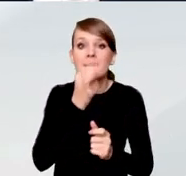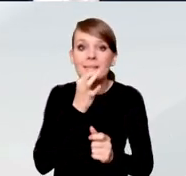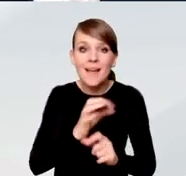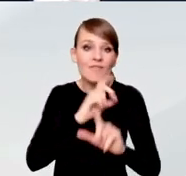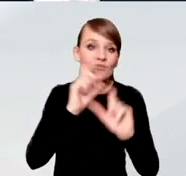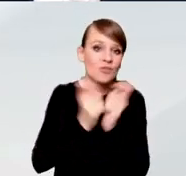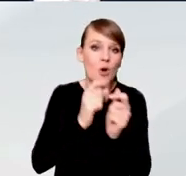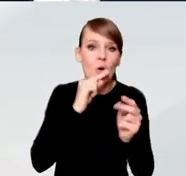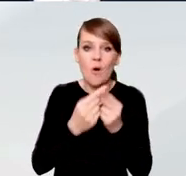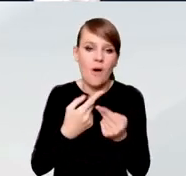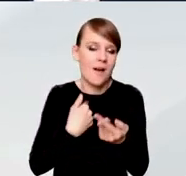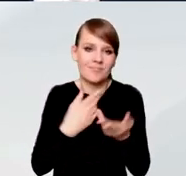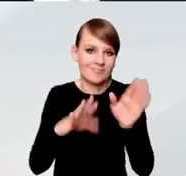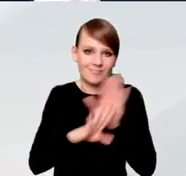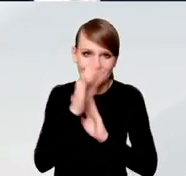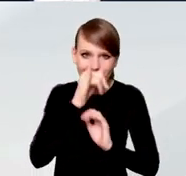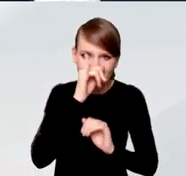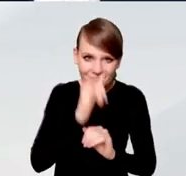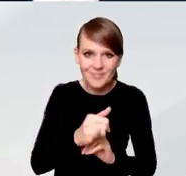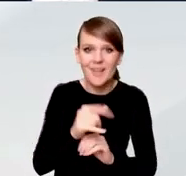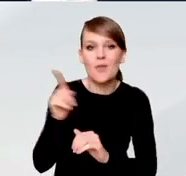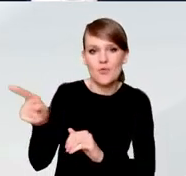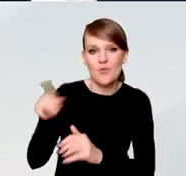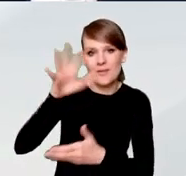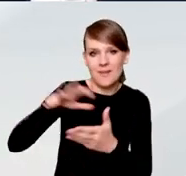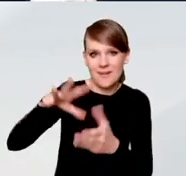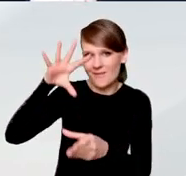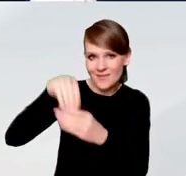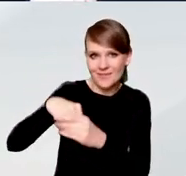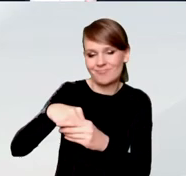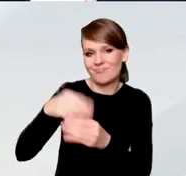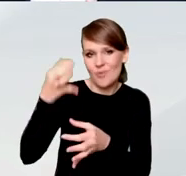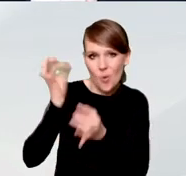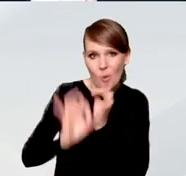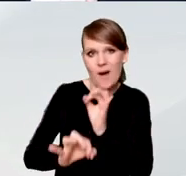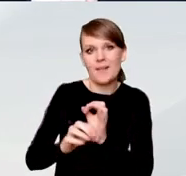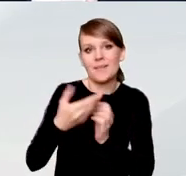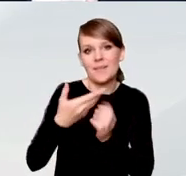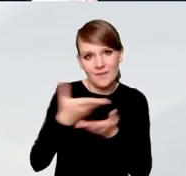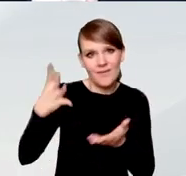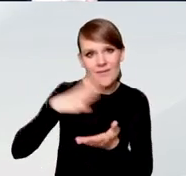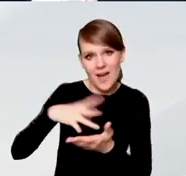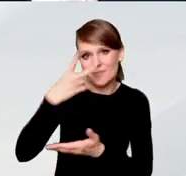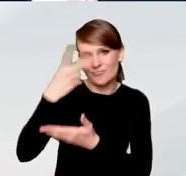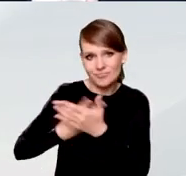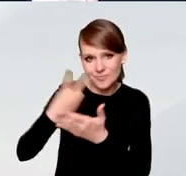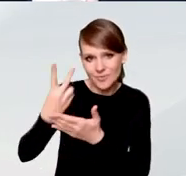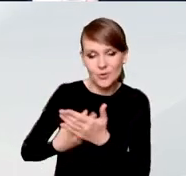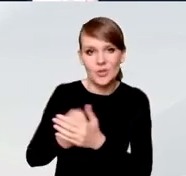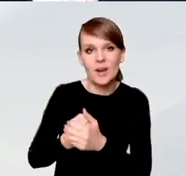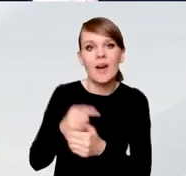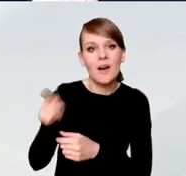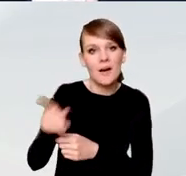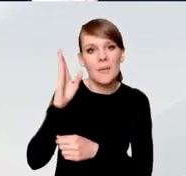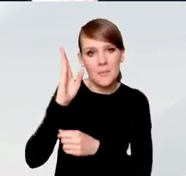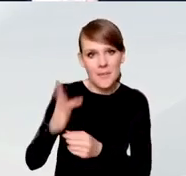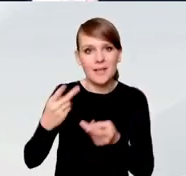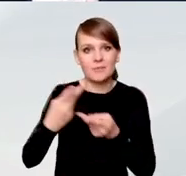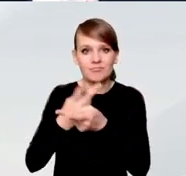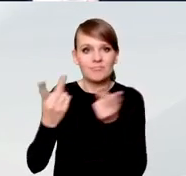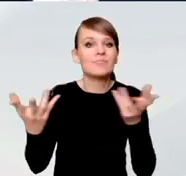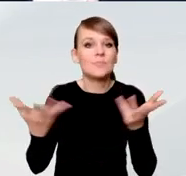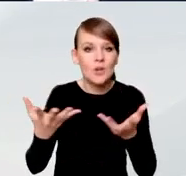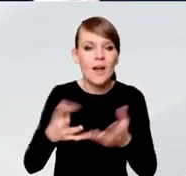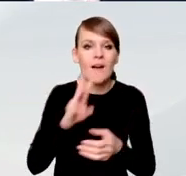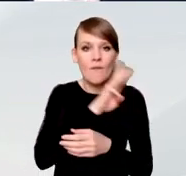odpowiedzi naszych respondentów, także zachęcam do zapoznania się z raportem z badań. Raport będzie dostępny na stronie